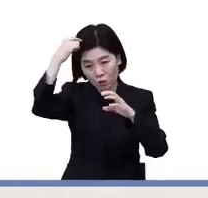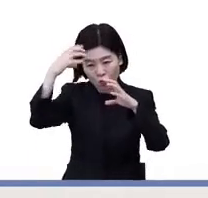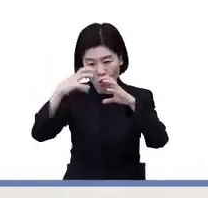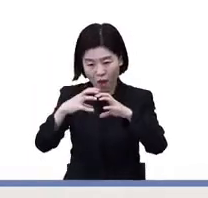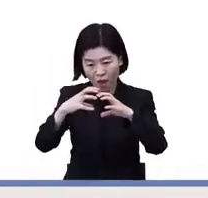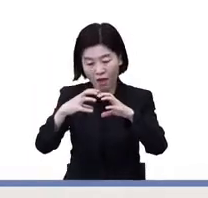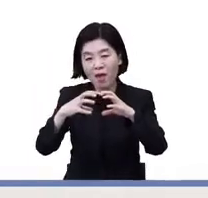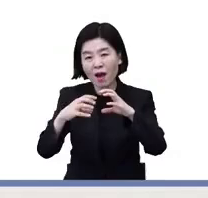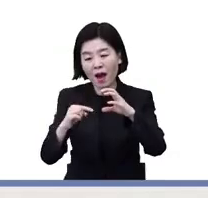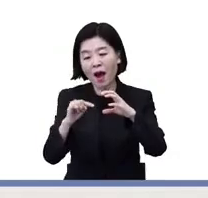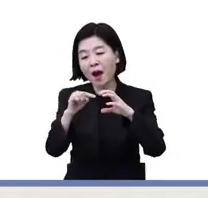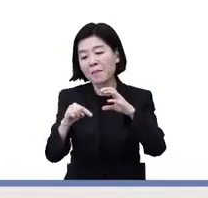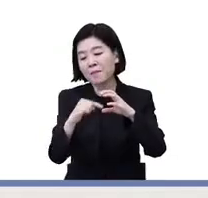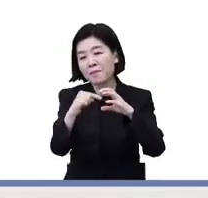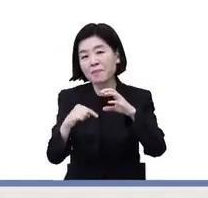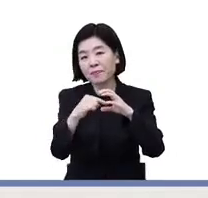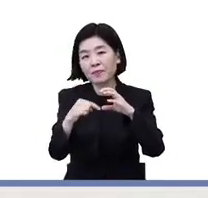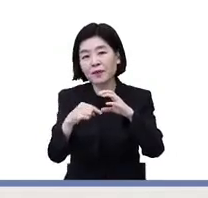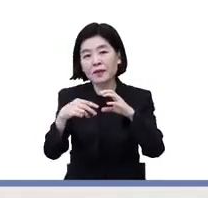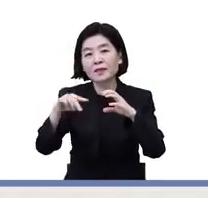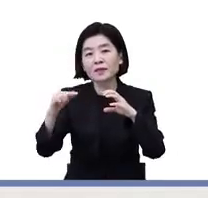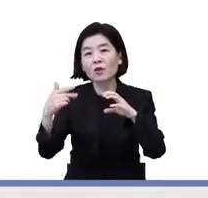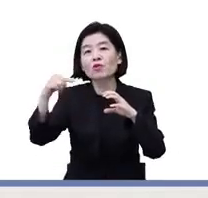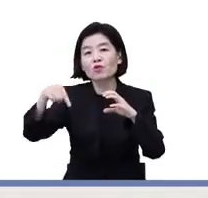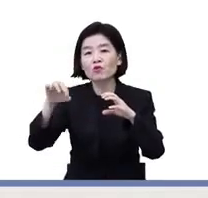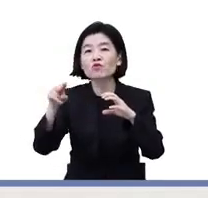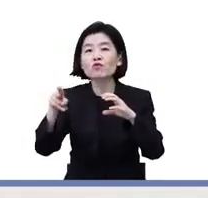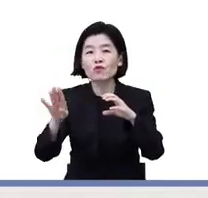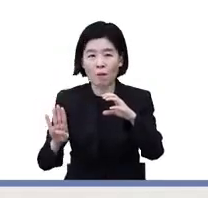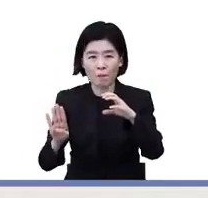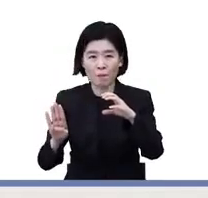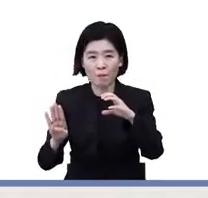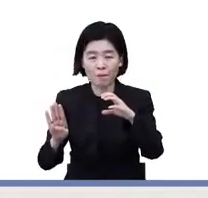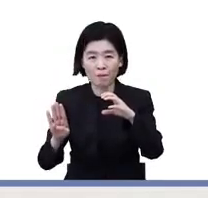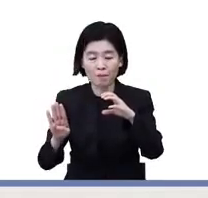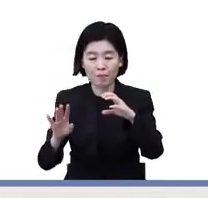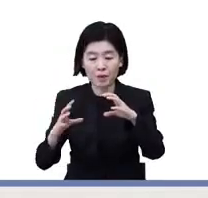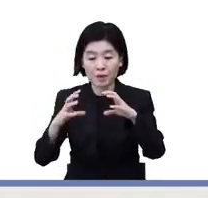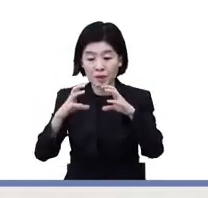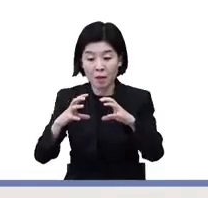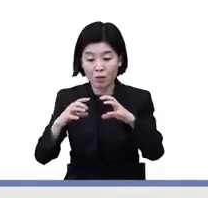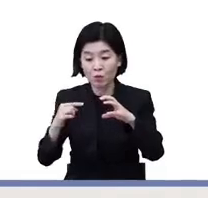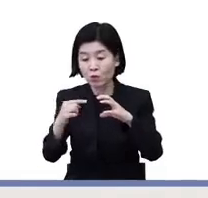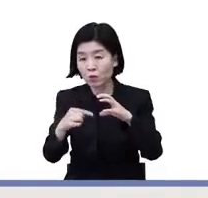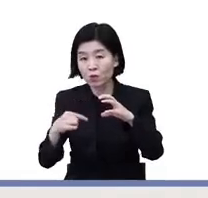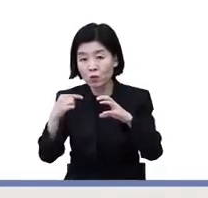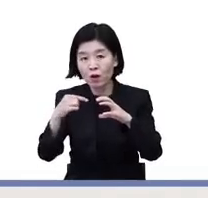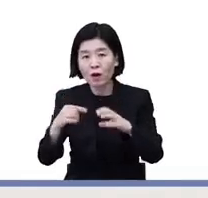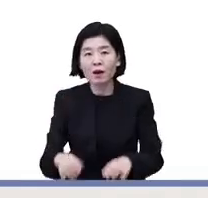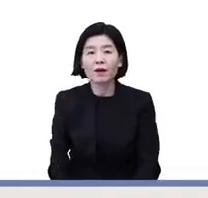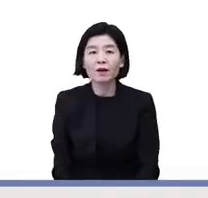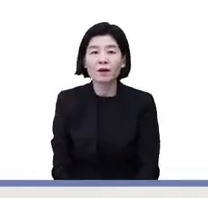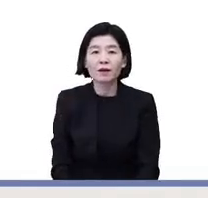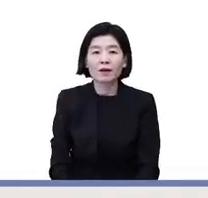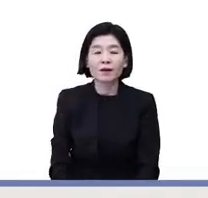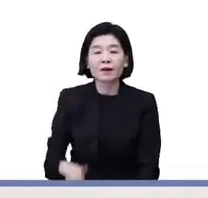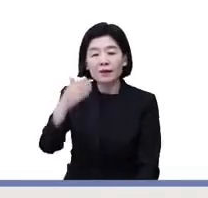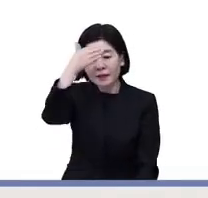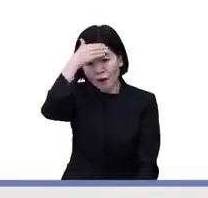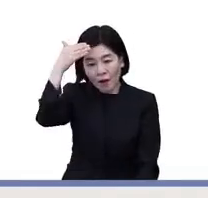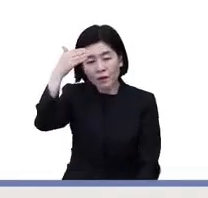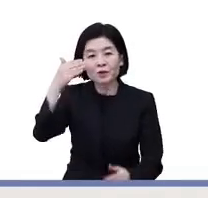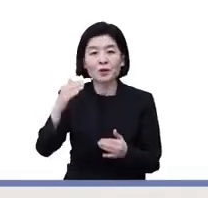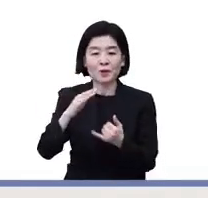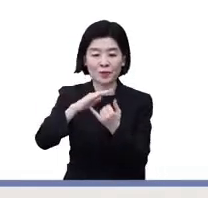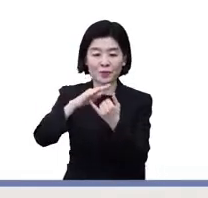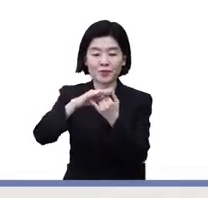앞부분이니까요. 여기 전두엽이라고 하는 부위입니다. 이 부분이 청소년에서는 발달이 좀 늦게 일어납니다.